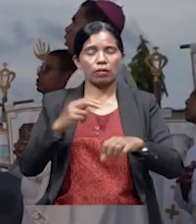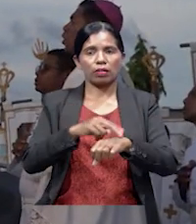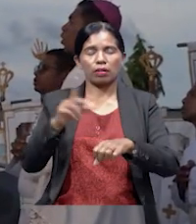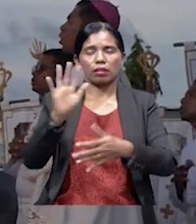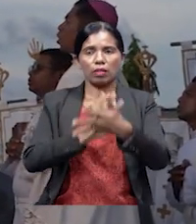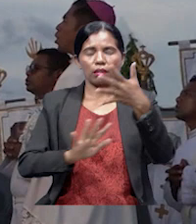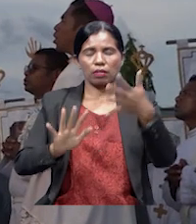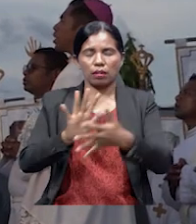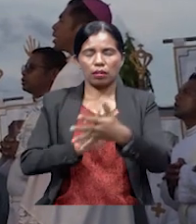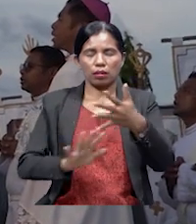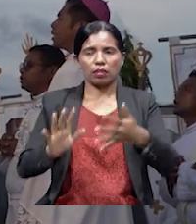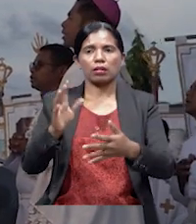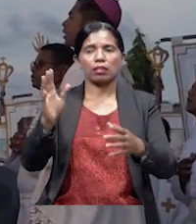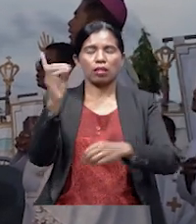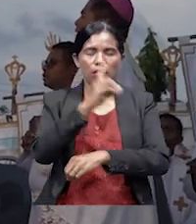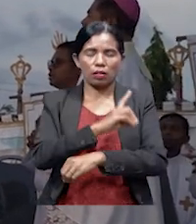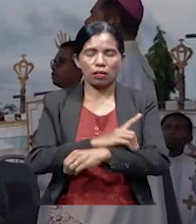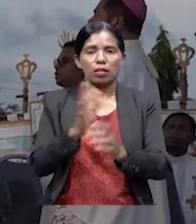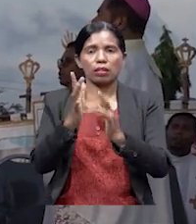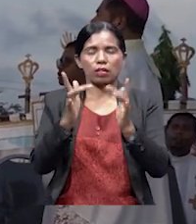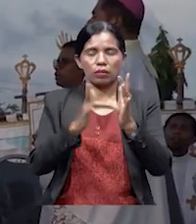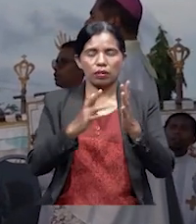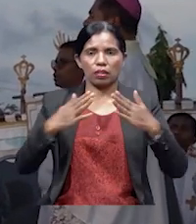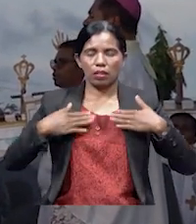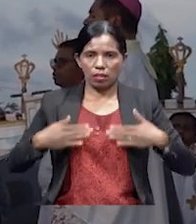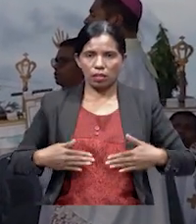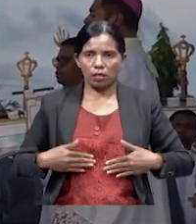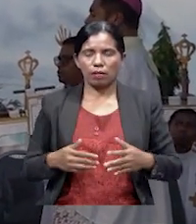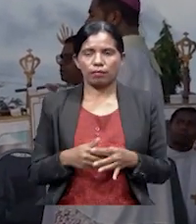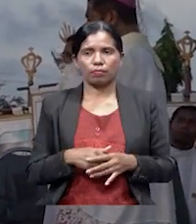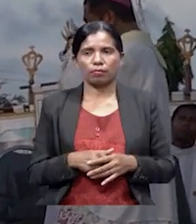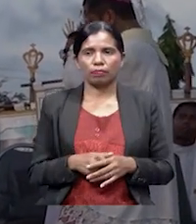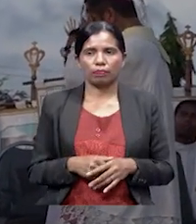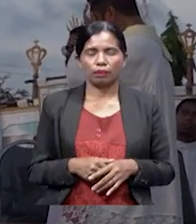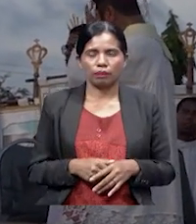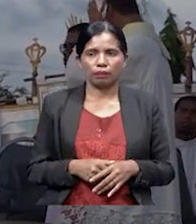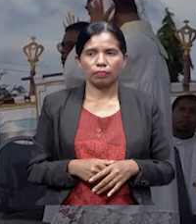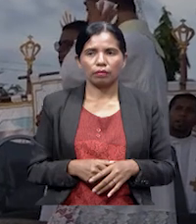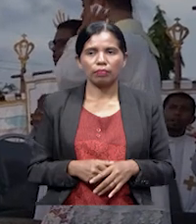celebra lorong Corpo de Deus. Fátima Pereira, Tito Silva, GMN.